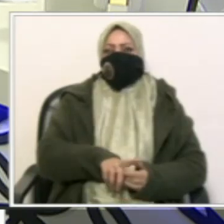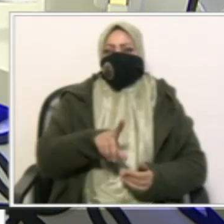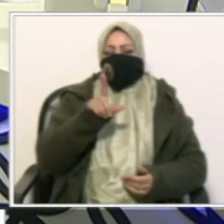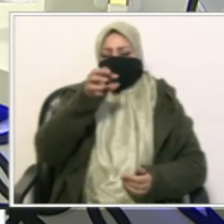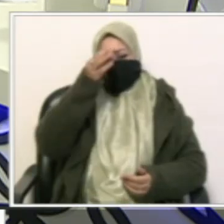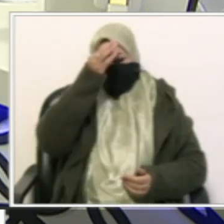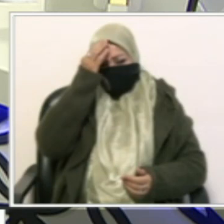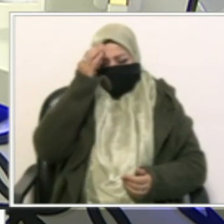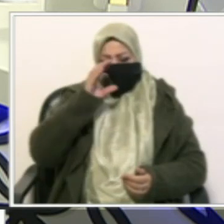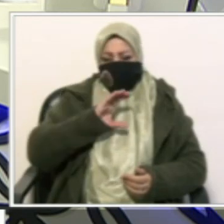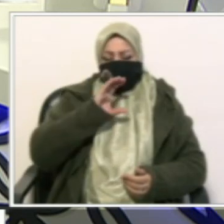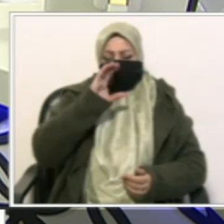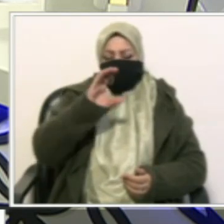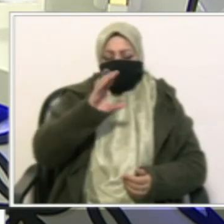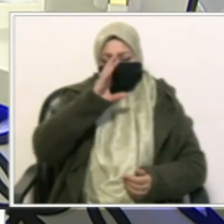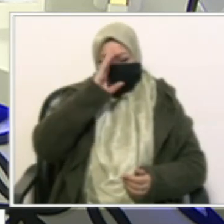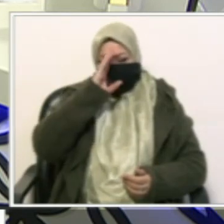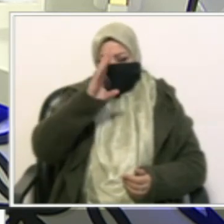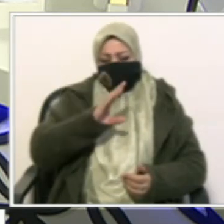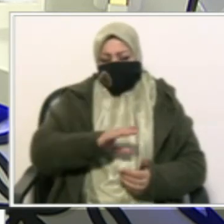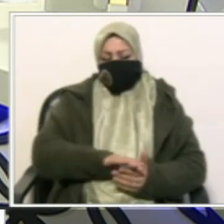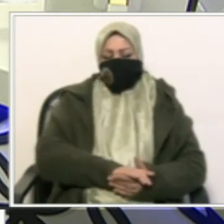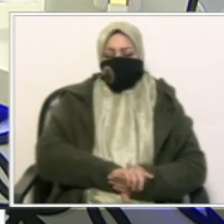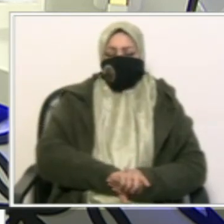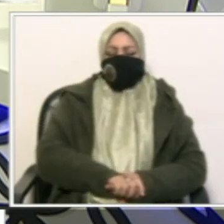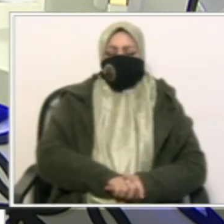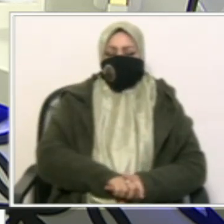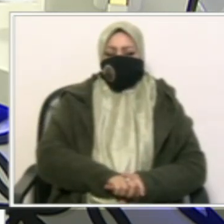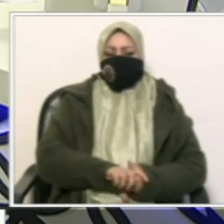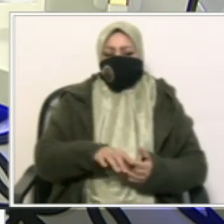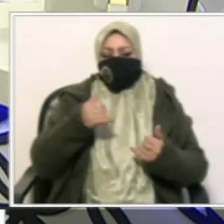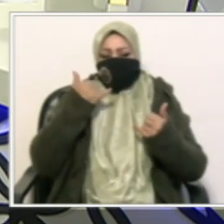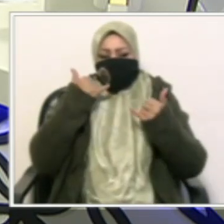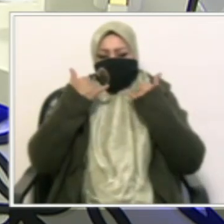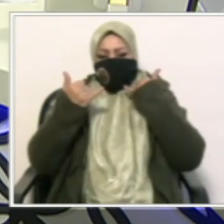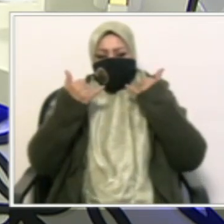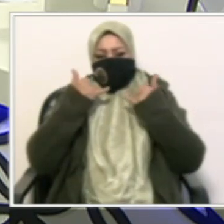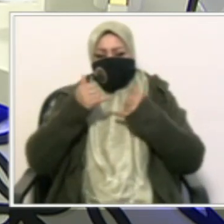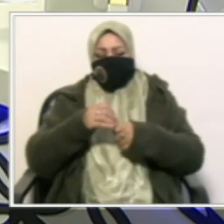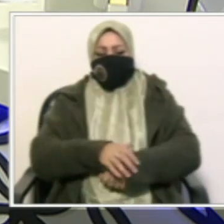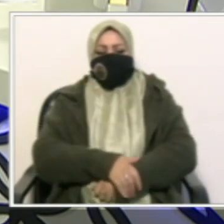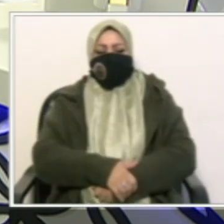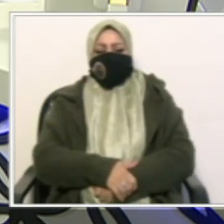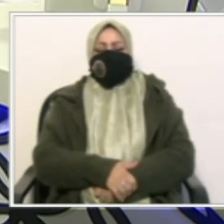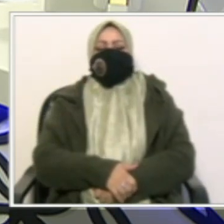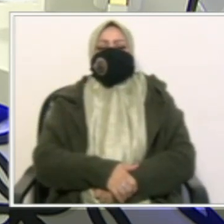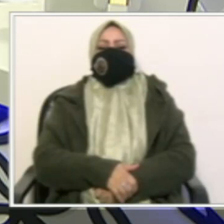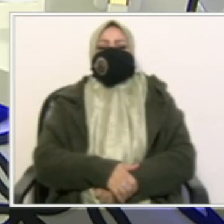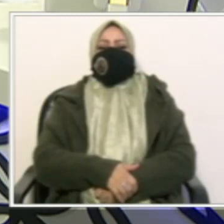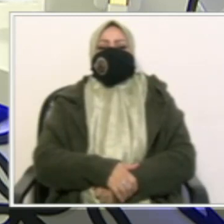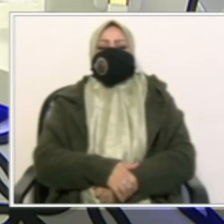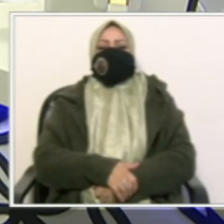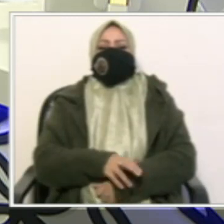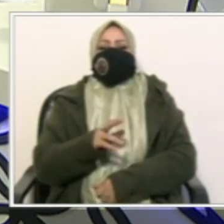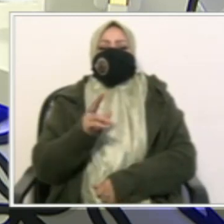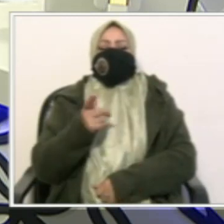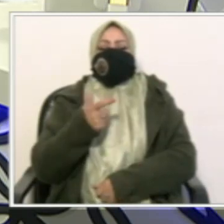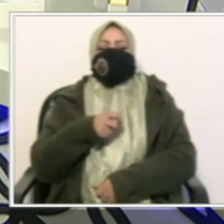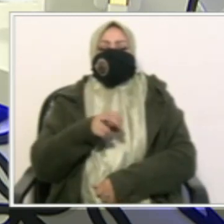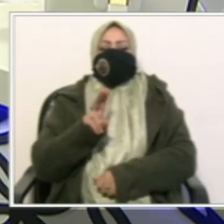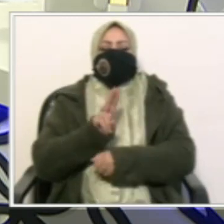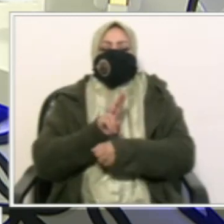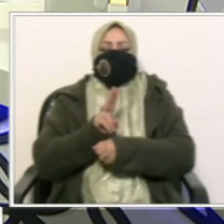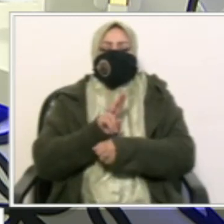تفضل معنا متصل آخر. الأخ عبد الله من العربون من العربان. السلام عليكم ورحمة الله